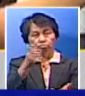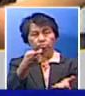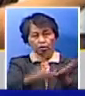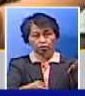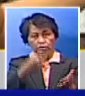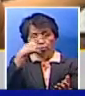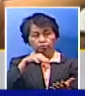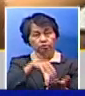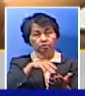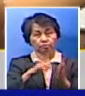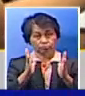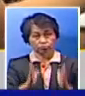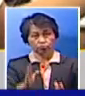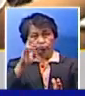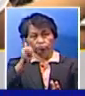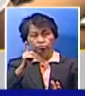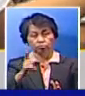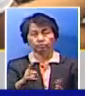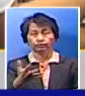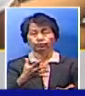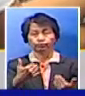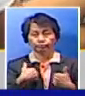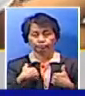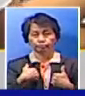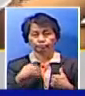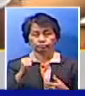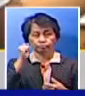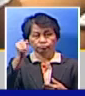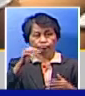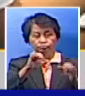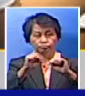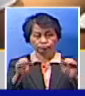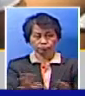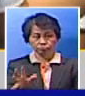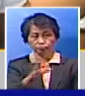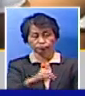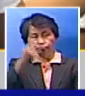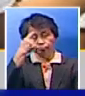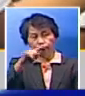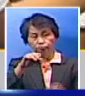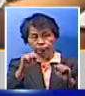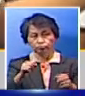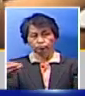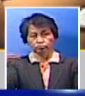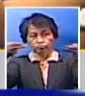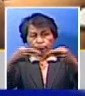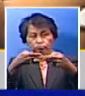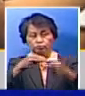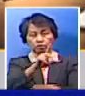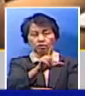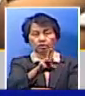pelajar untuk menuju ke destinasi lain iaitu UiTM Shah Alam sebab saya belajar di situ dan turut juga dia menghubungkan